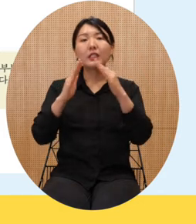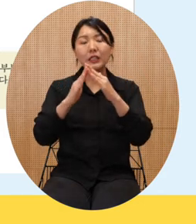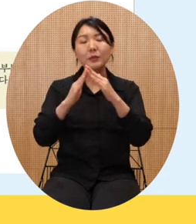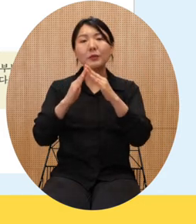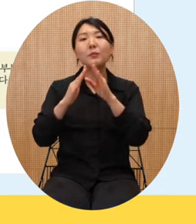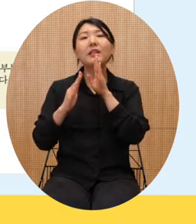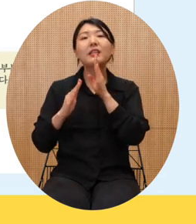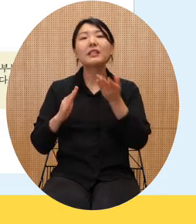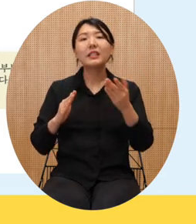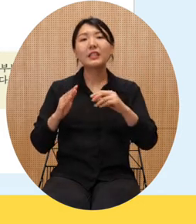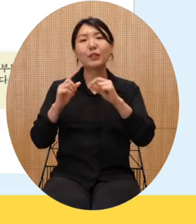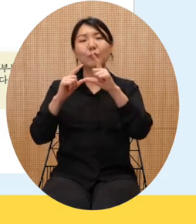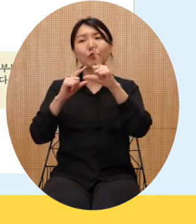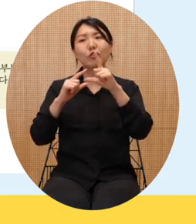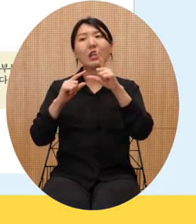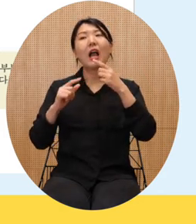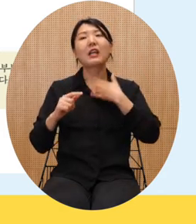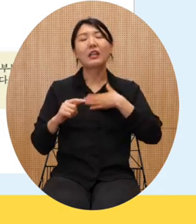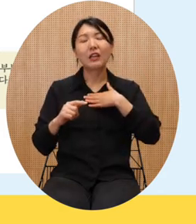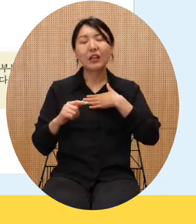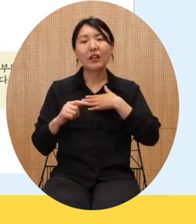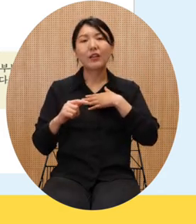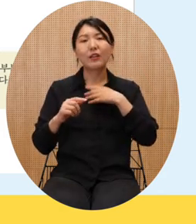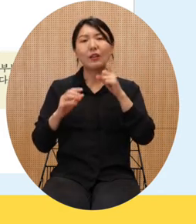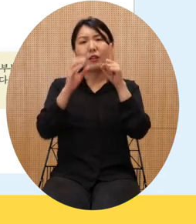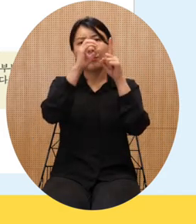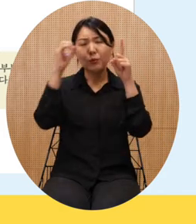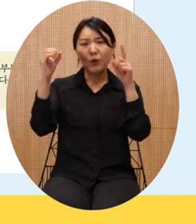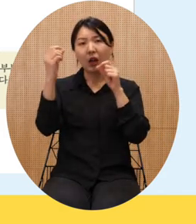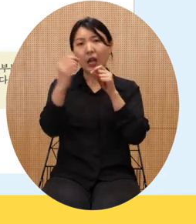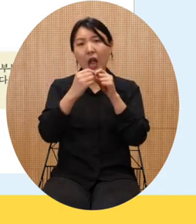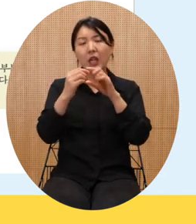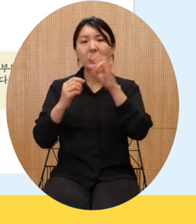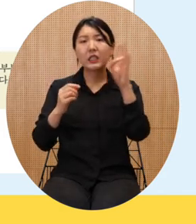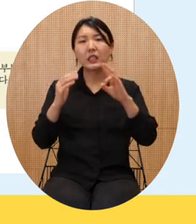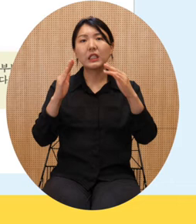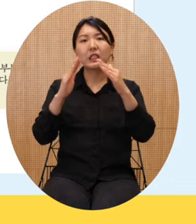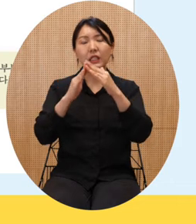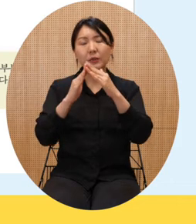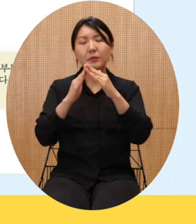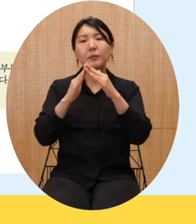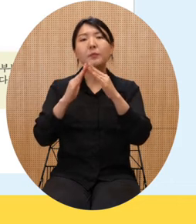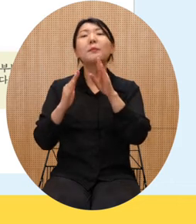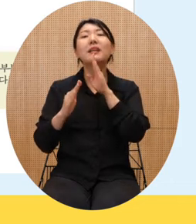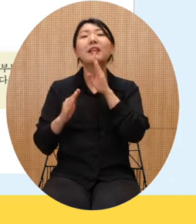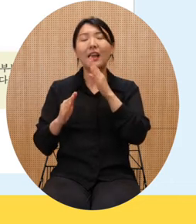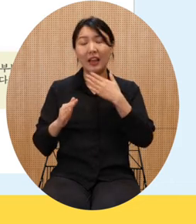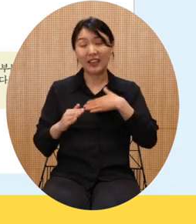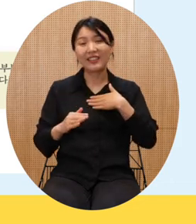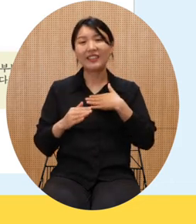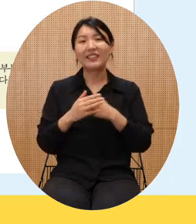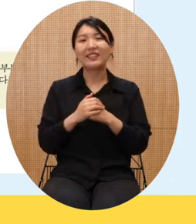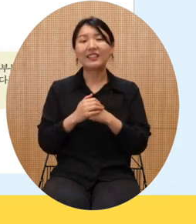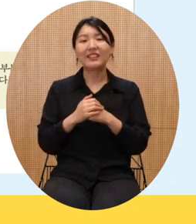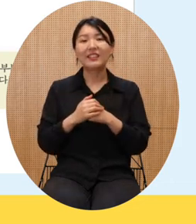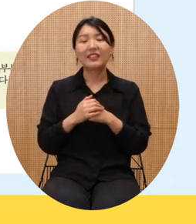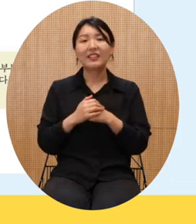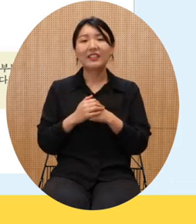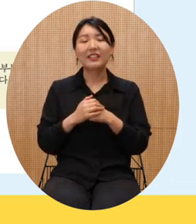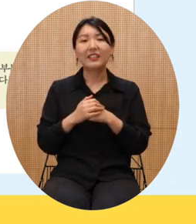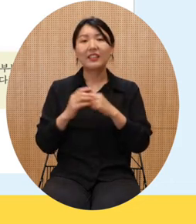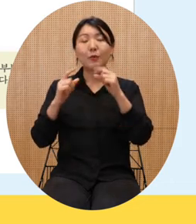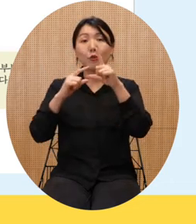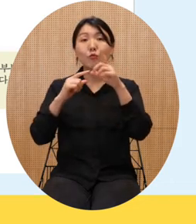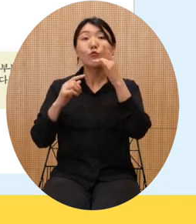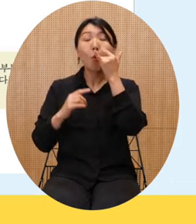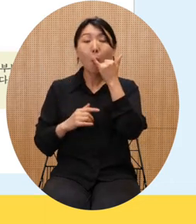관련해서는 이게 시흥형 주거비인지를 대부분 아신다고 보시면 되게 거의 100% 가까이 시흥형 주거비인지